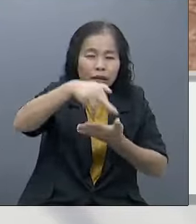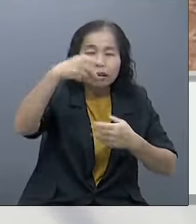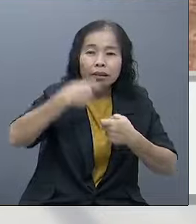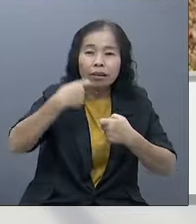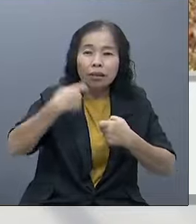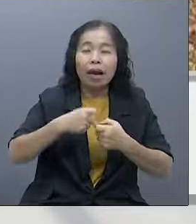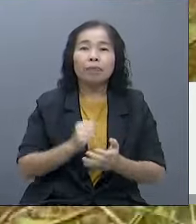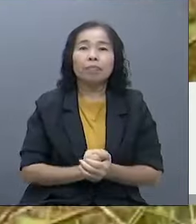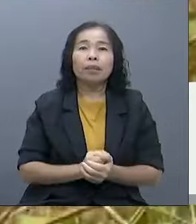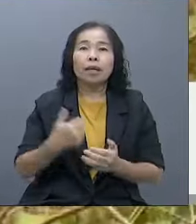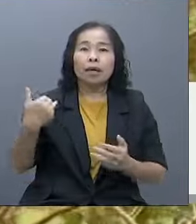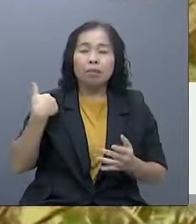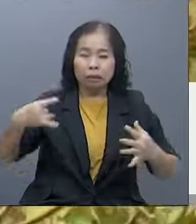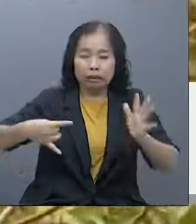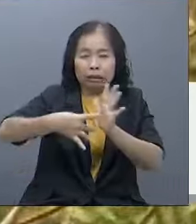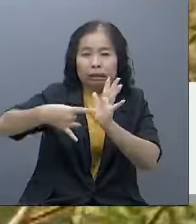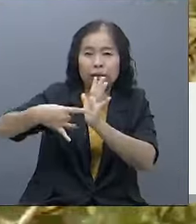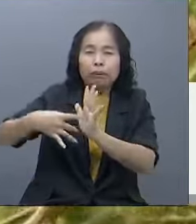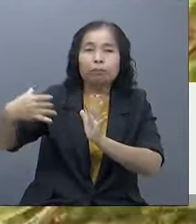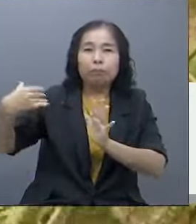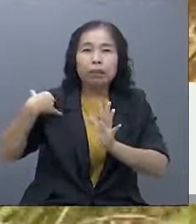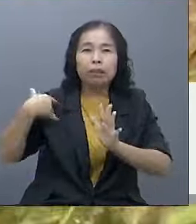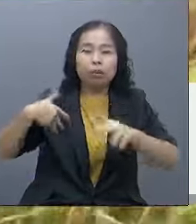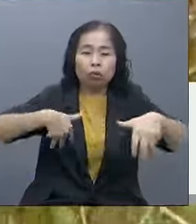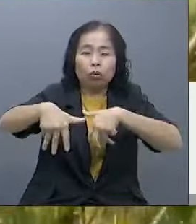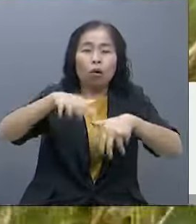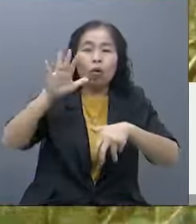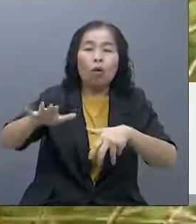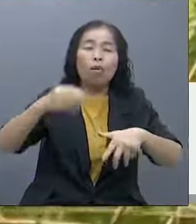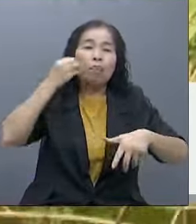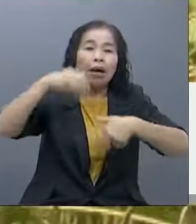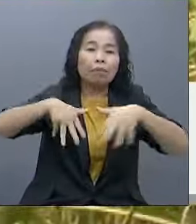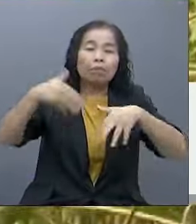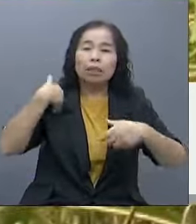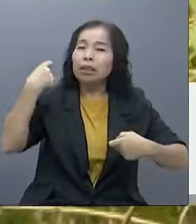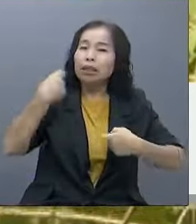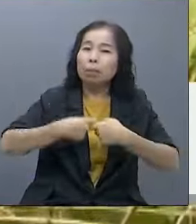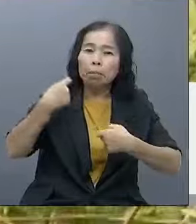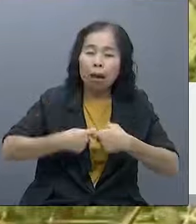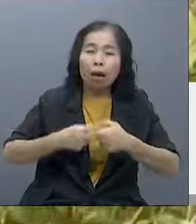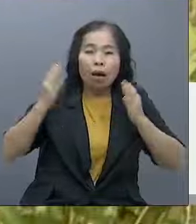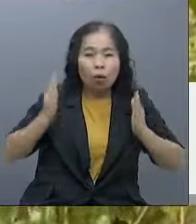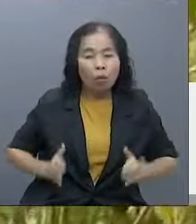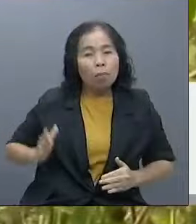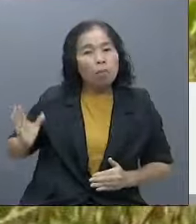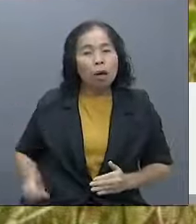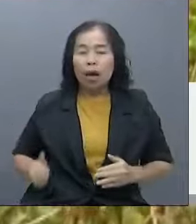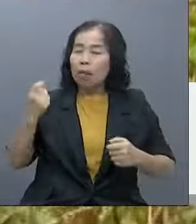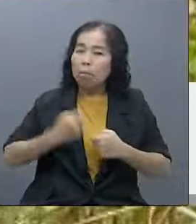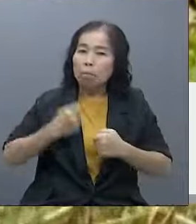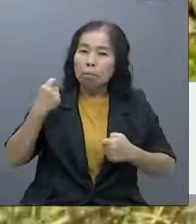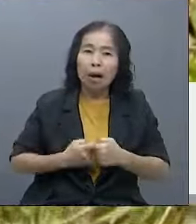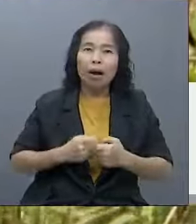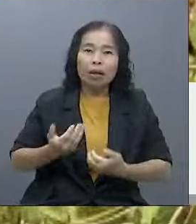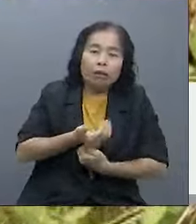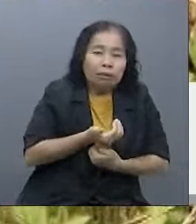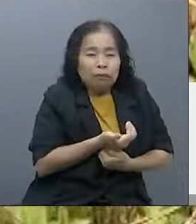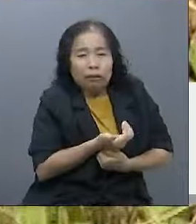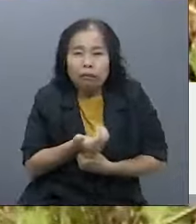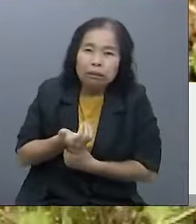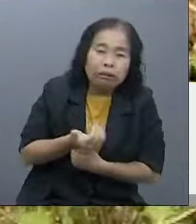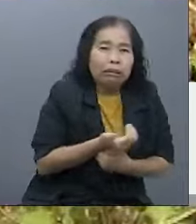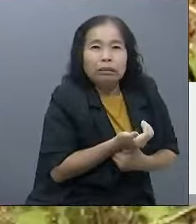ดเนี่ยมีลั้วรวดหนามนะคะเป็นสวนของชาวบ้านก็ทำให้ลำบากทั้งคนทั้งหมาค่ะต้องอุ้มเคนายข้